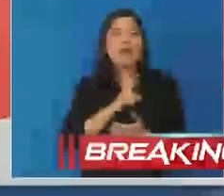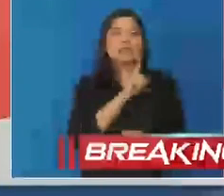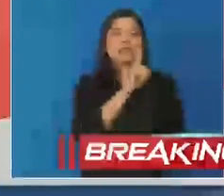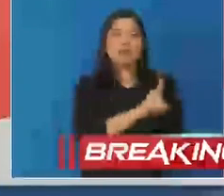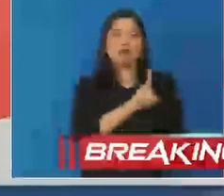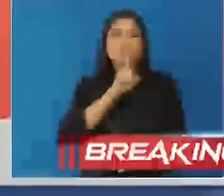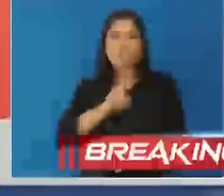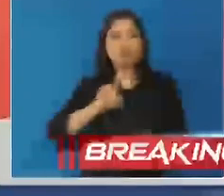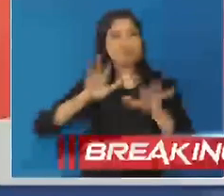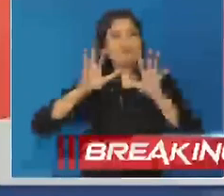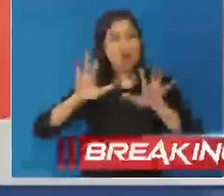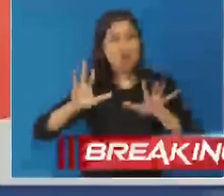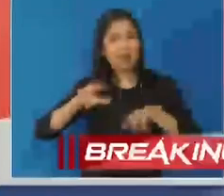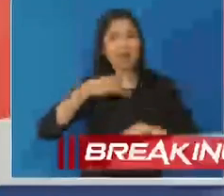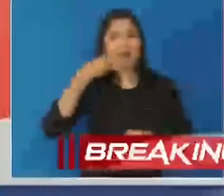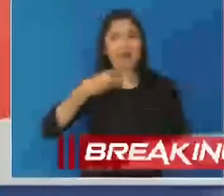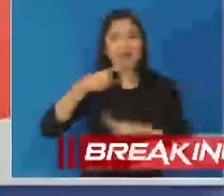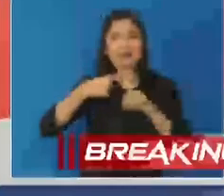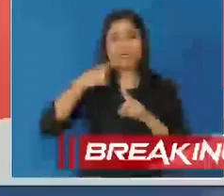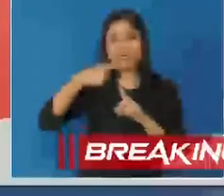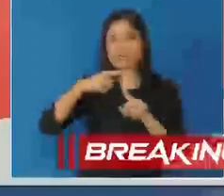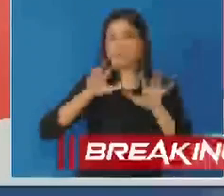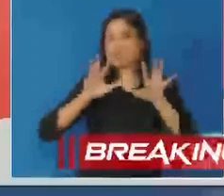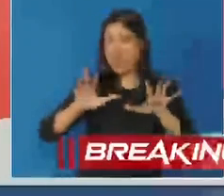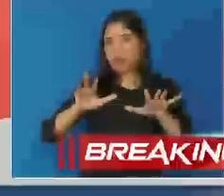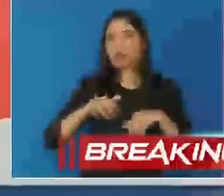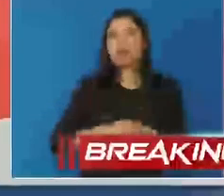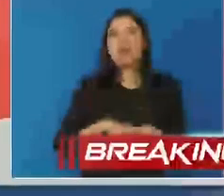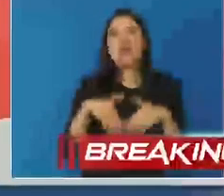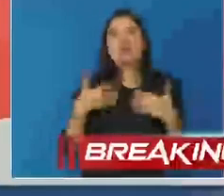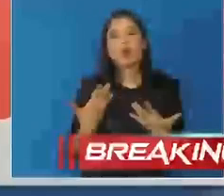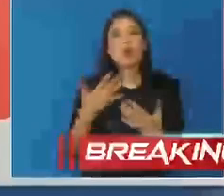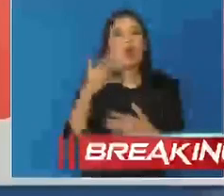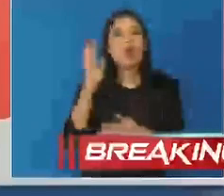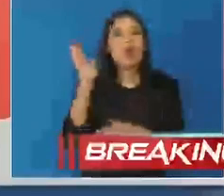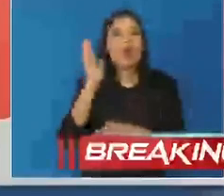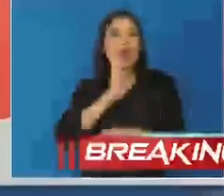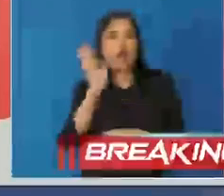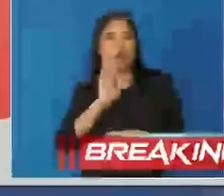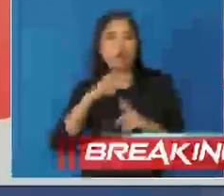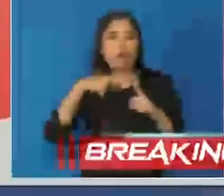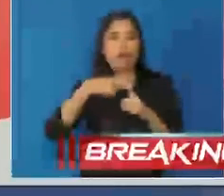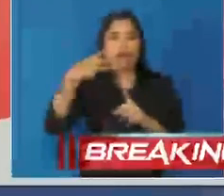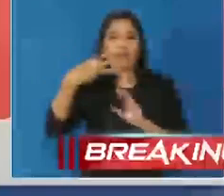119 ekstensi 9 kemudian dihaluskan cash 15